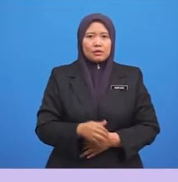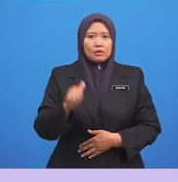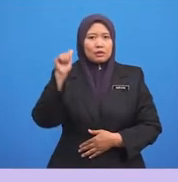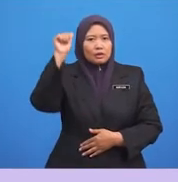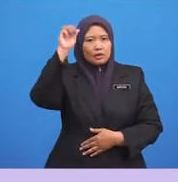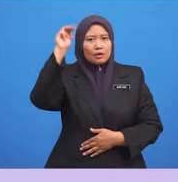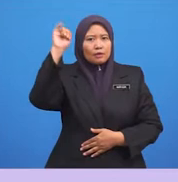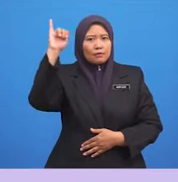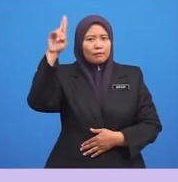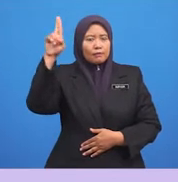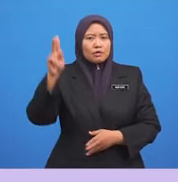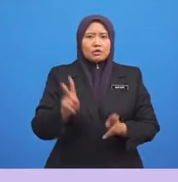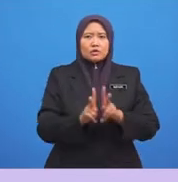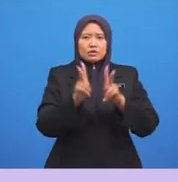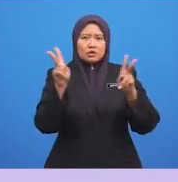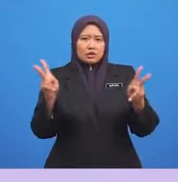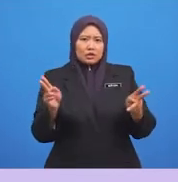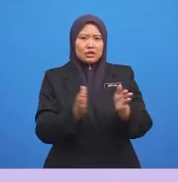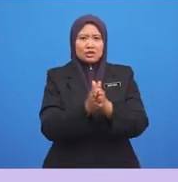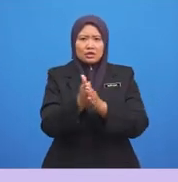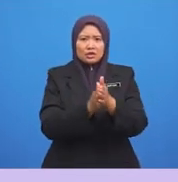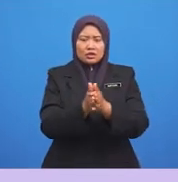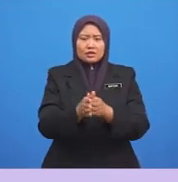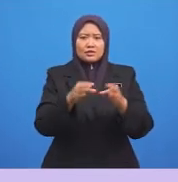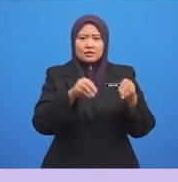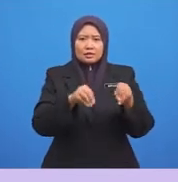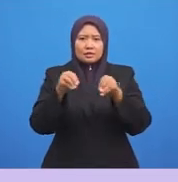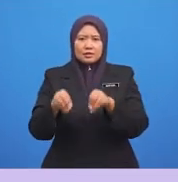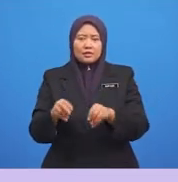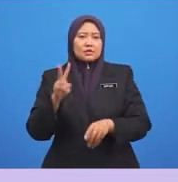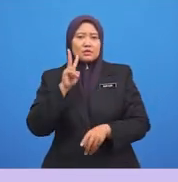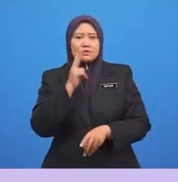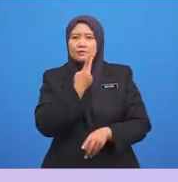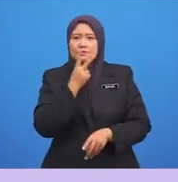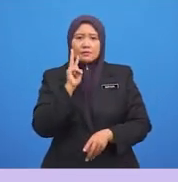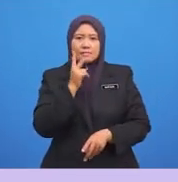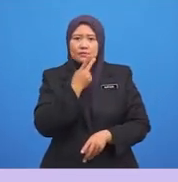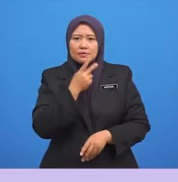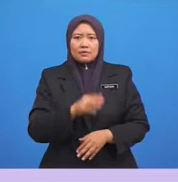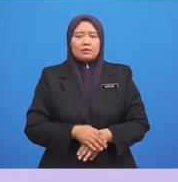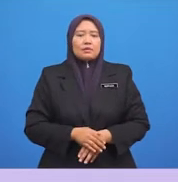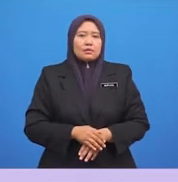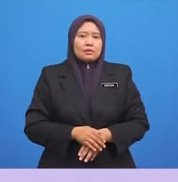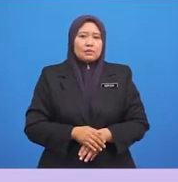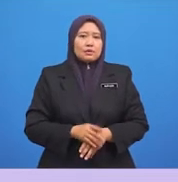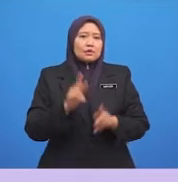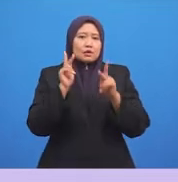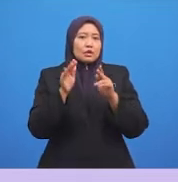Amin sangat rajin menanam sayur-sayuran. Bak kata orang tua-tua dahulu.